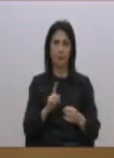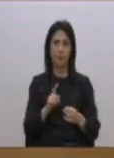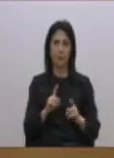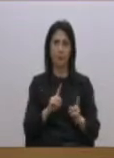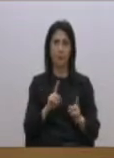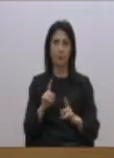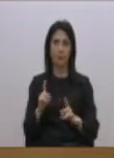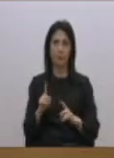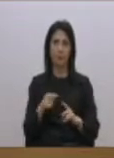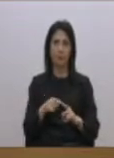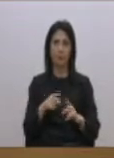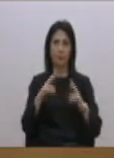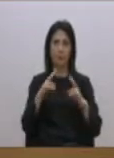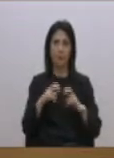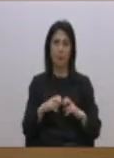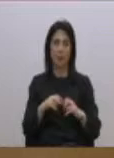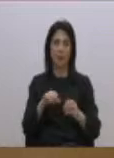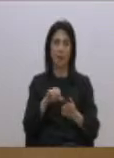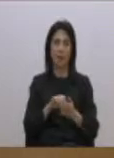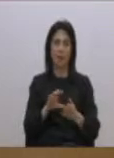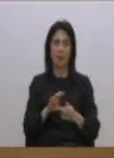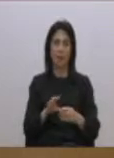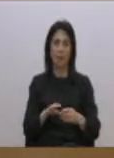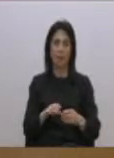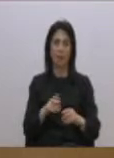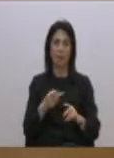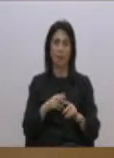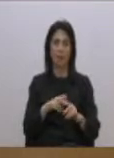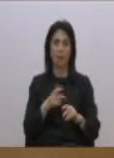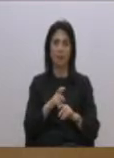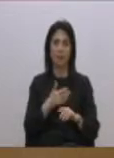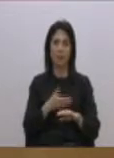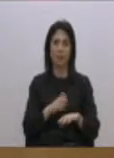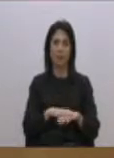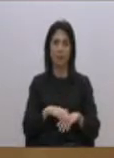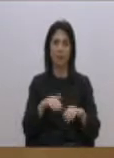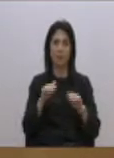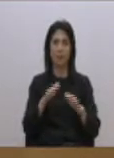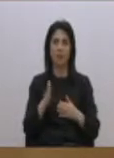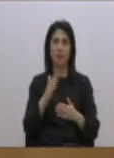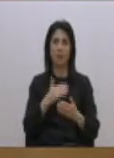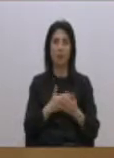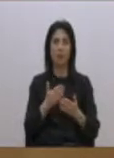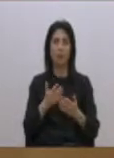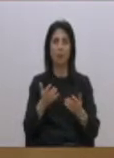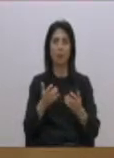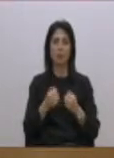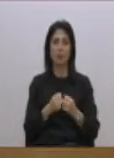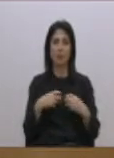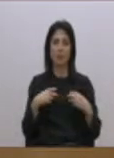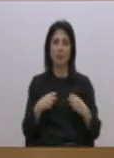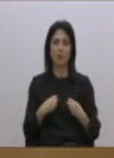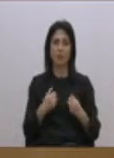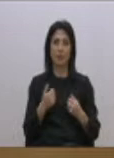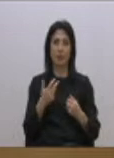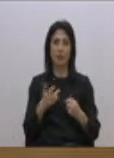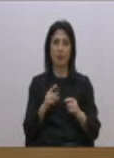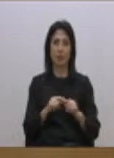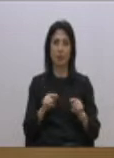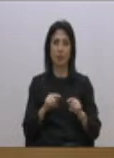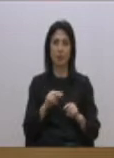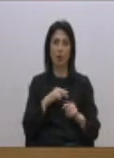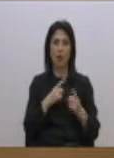რაღაცა ამ განხილვას არ დავესწრო იმ ძალიან მძიმე გადაწყვეტილების შემდეგ, რომელიც მიიღეთ სამწერლო